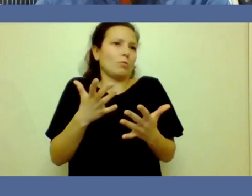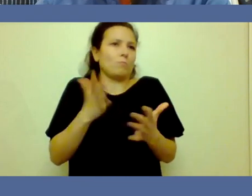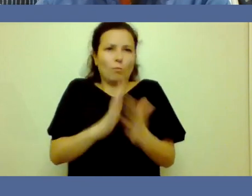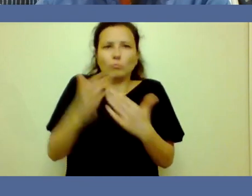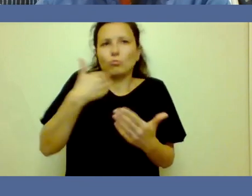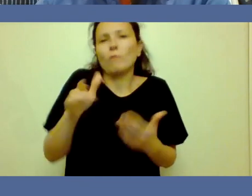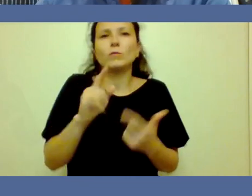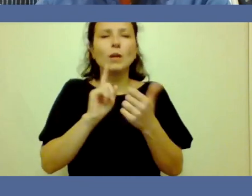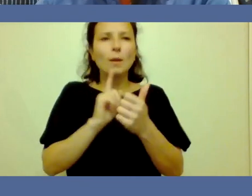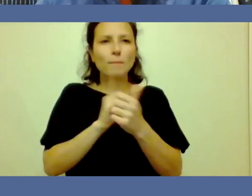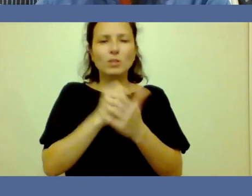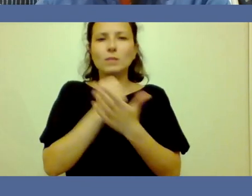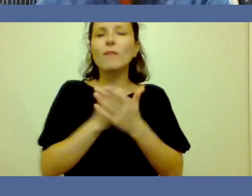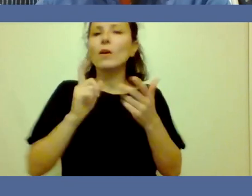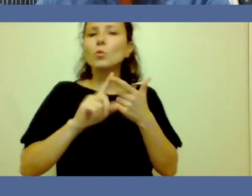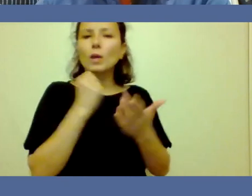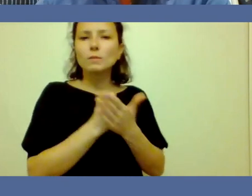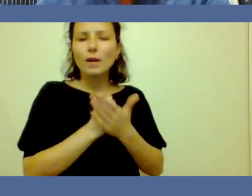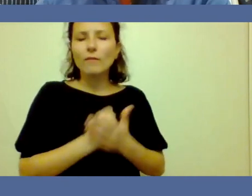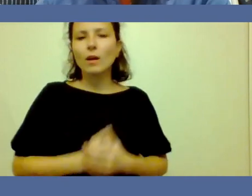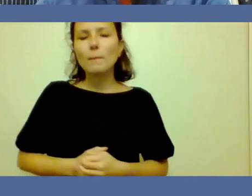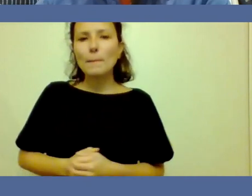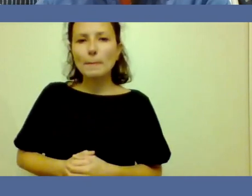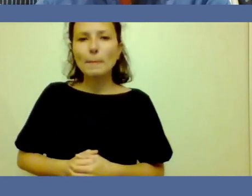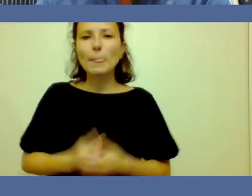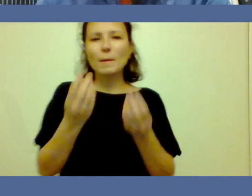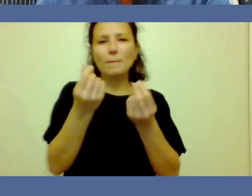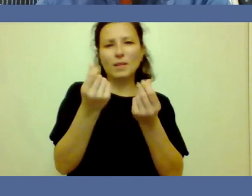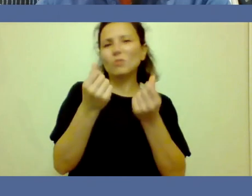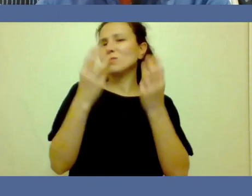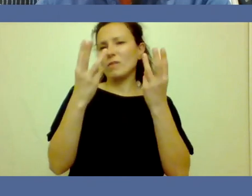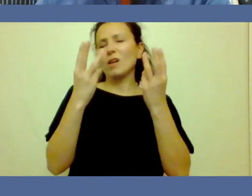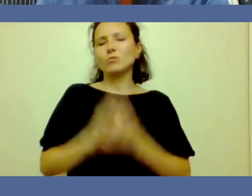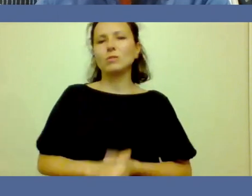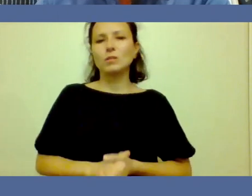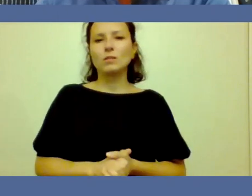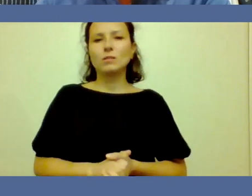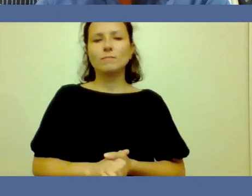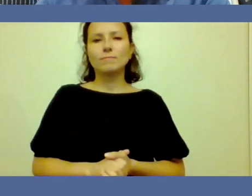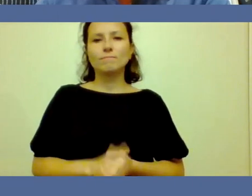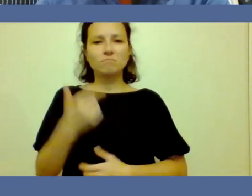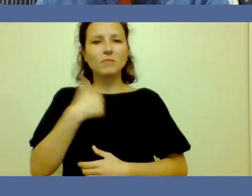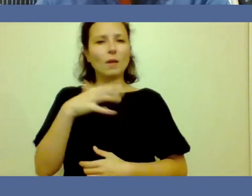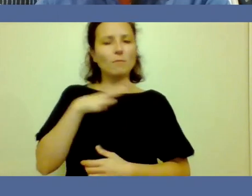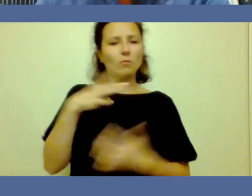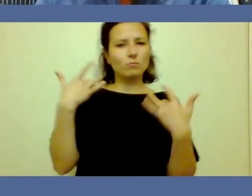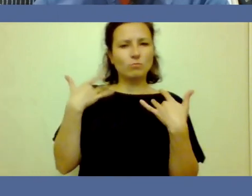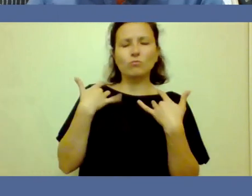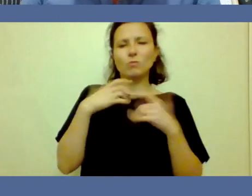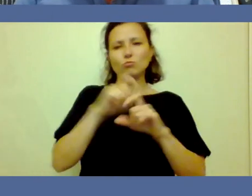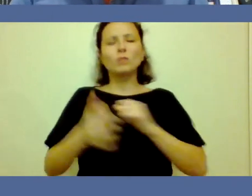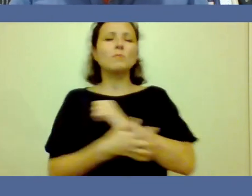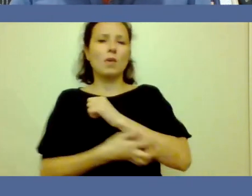To jest pierwsza rzecz. Druga rzecz to jest taka, że pieniądze są bardzo ważne. Jakby ja przeżyłam czas biedy,